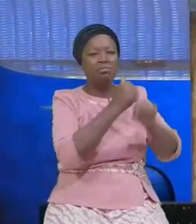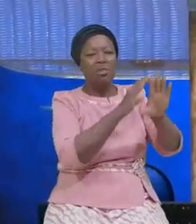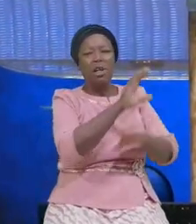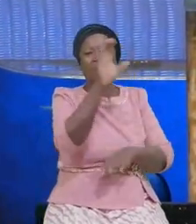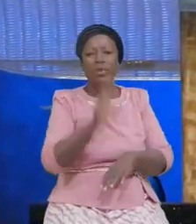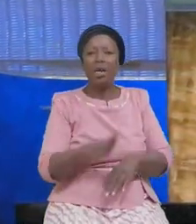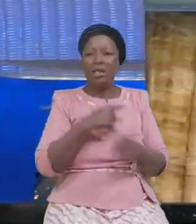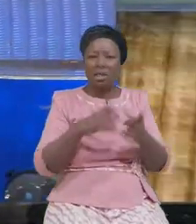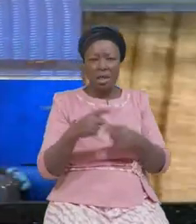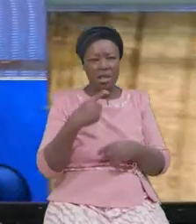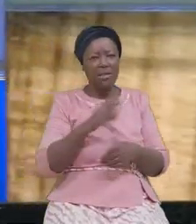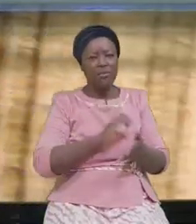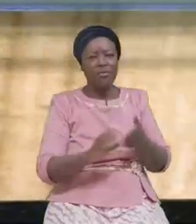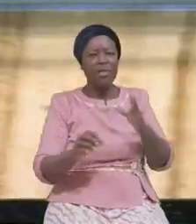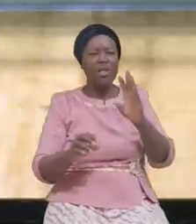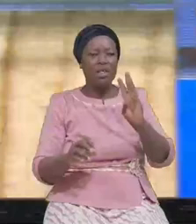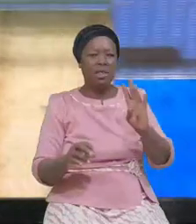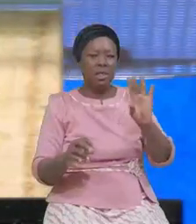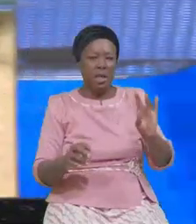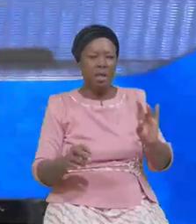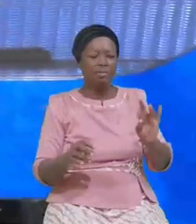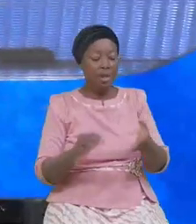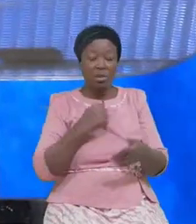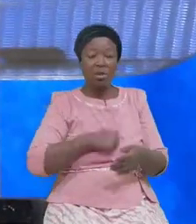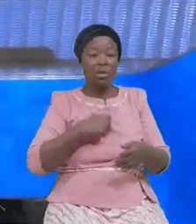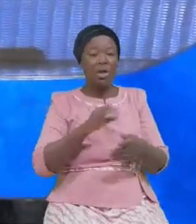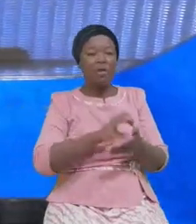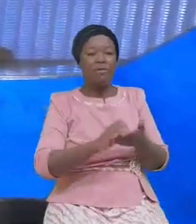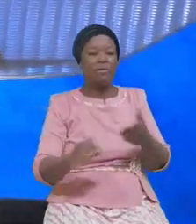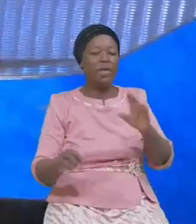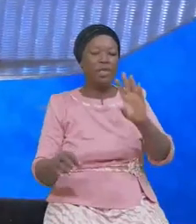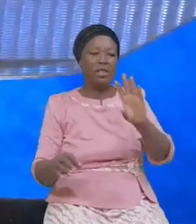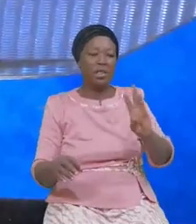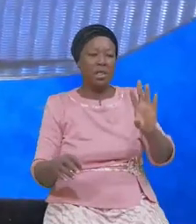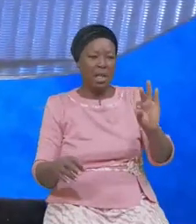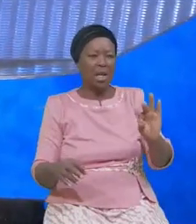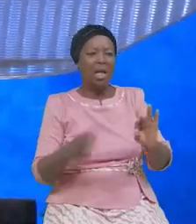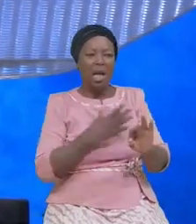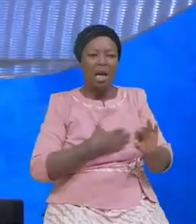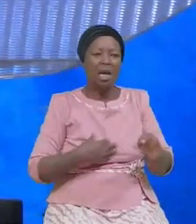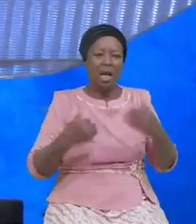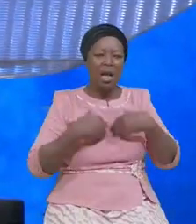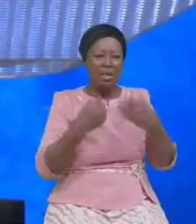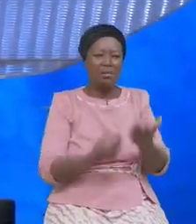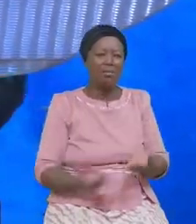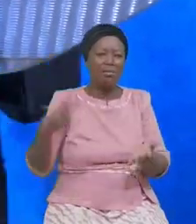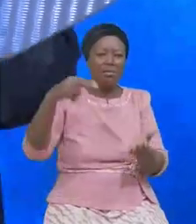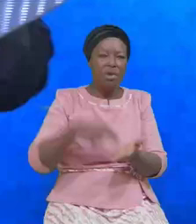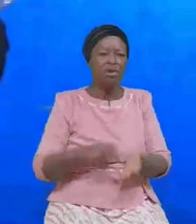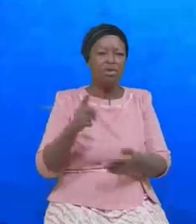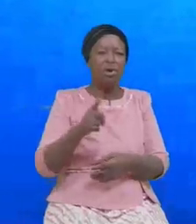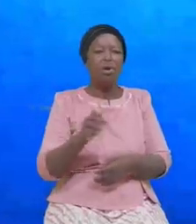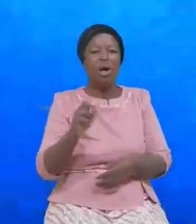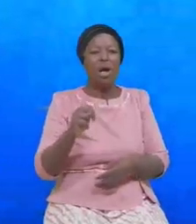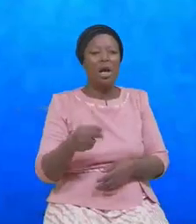verset 69. Il dit au verset 69. Et il nous a suscité un puissant